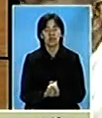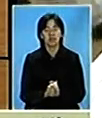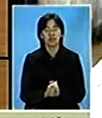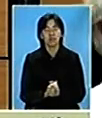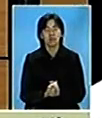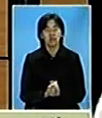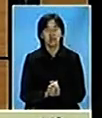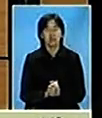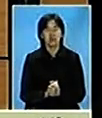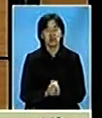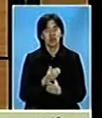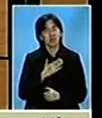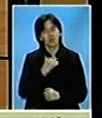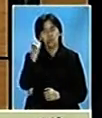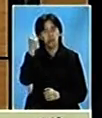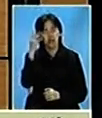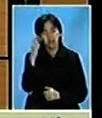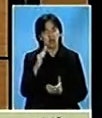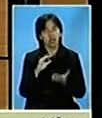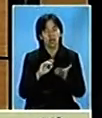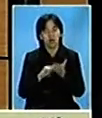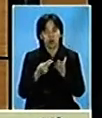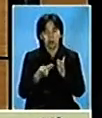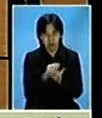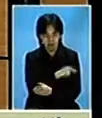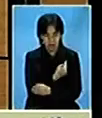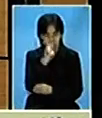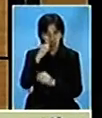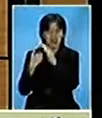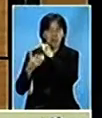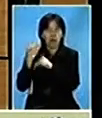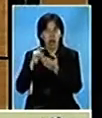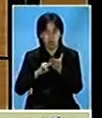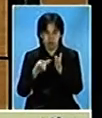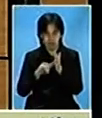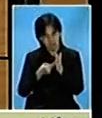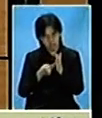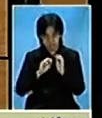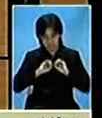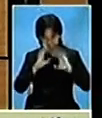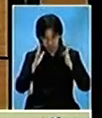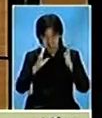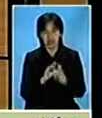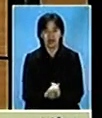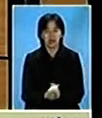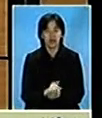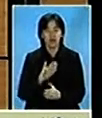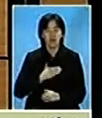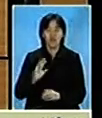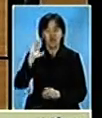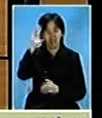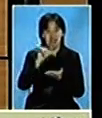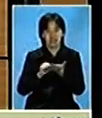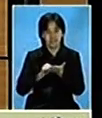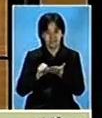จะเข้าใจความหมายของคำว่าการแพทย์แผนไทยไม่ชัดเจนผมจึงได้ทำการแปรยติไว้นะ